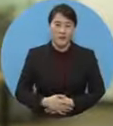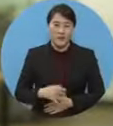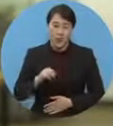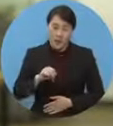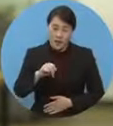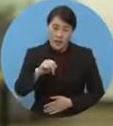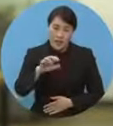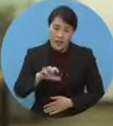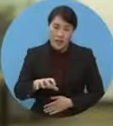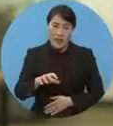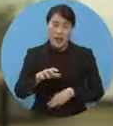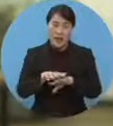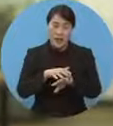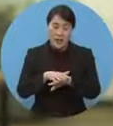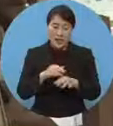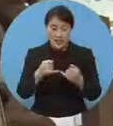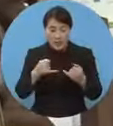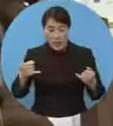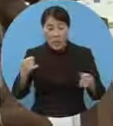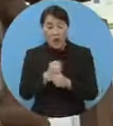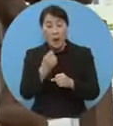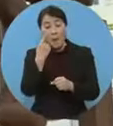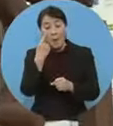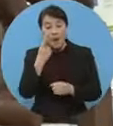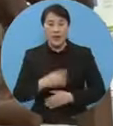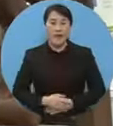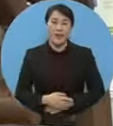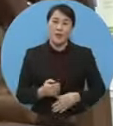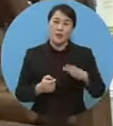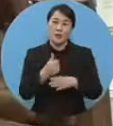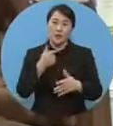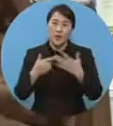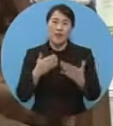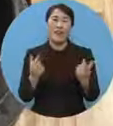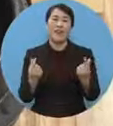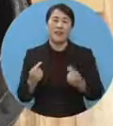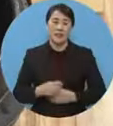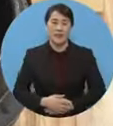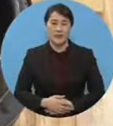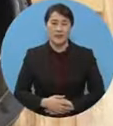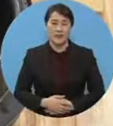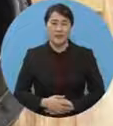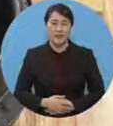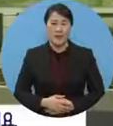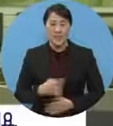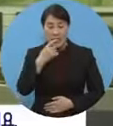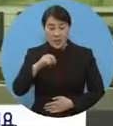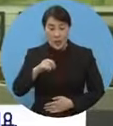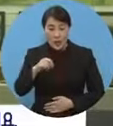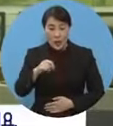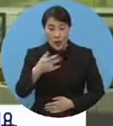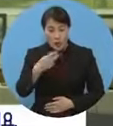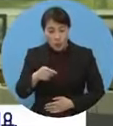못합니다. 누에고치에서 비단 씨를 뽑아보는 일도 아이들에게는 색다른 경험입니다.